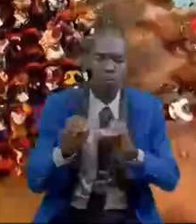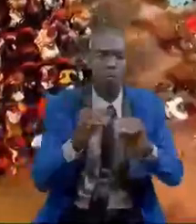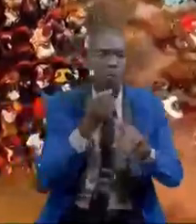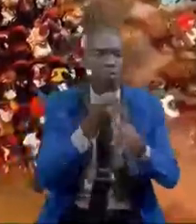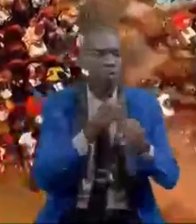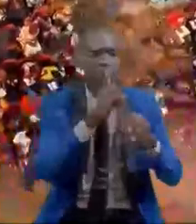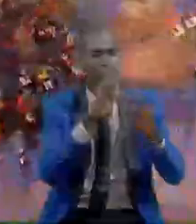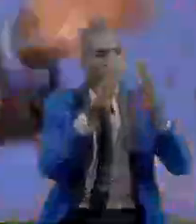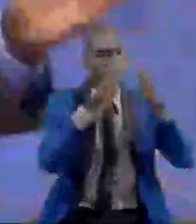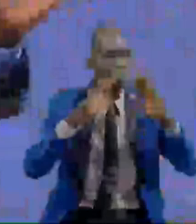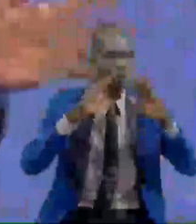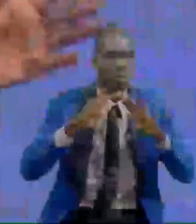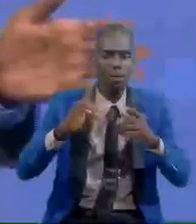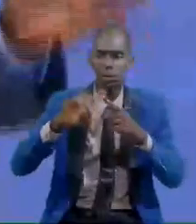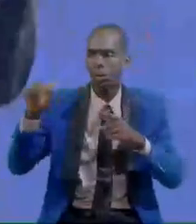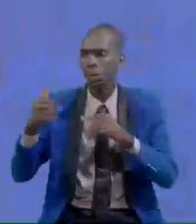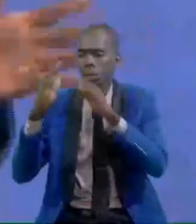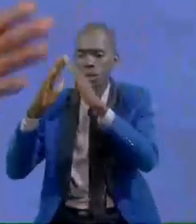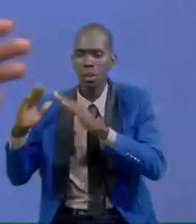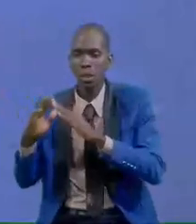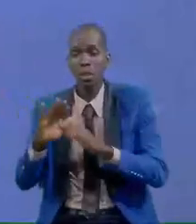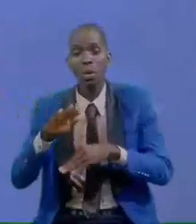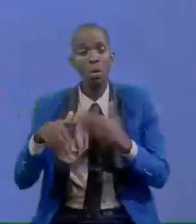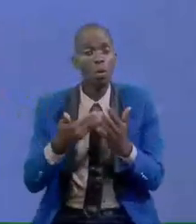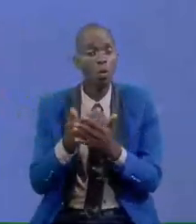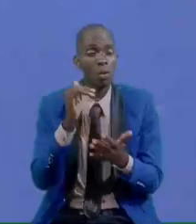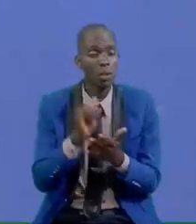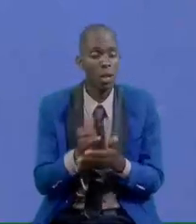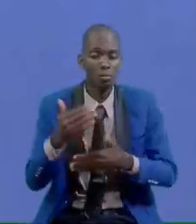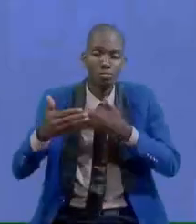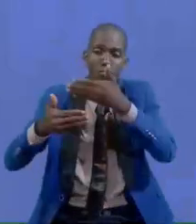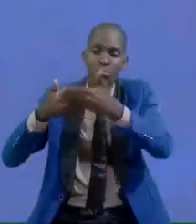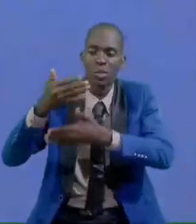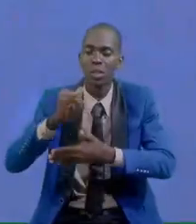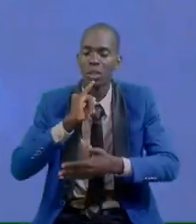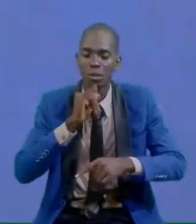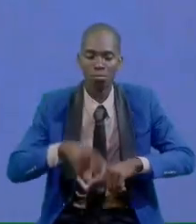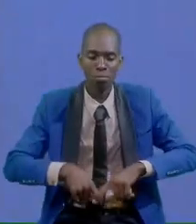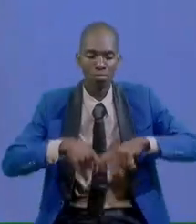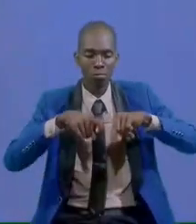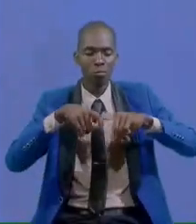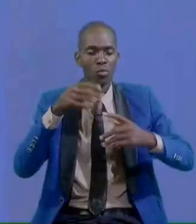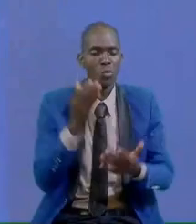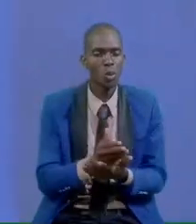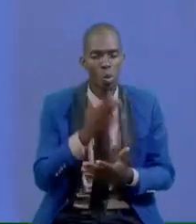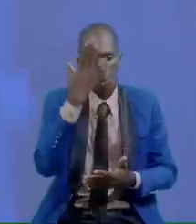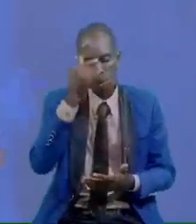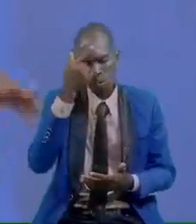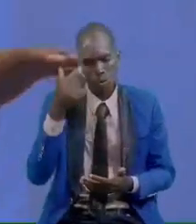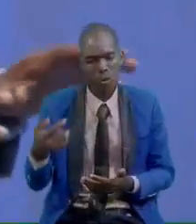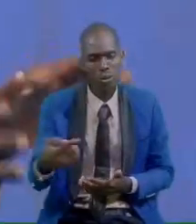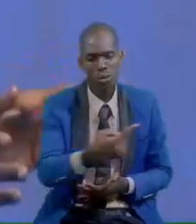ville en ville. Maintenant, tout ce progrès est arrêté. Parce qu'on les a jetés en